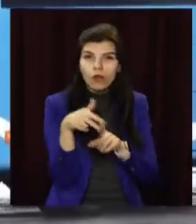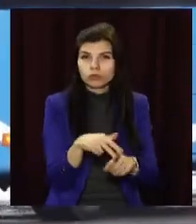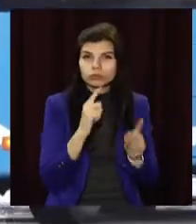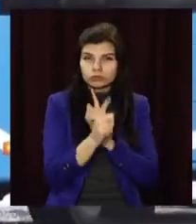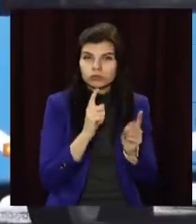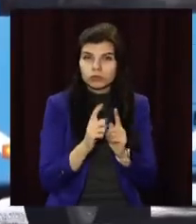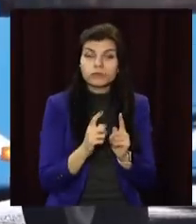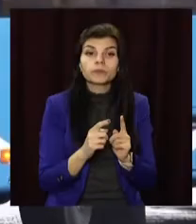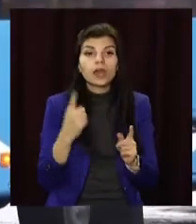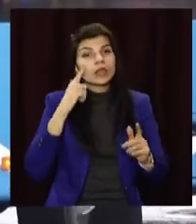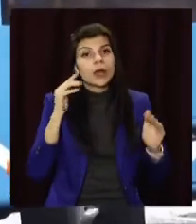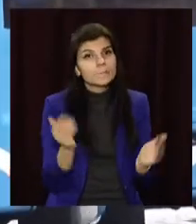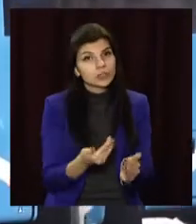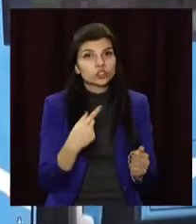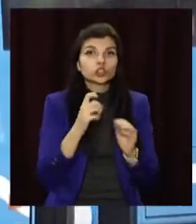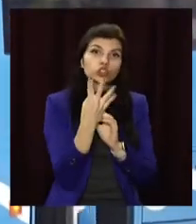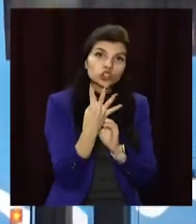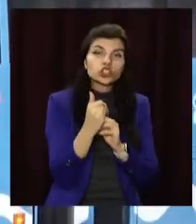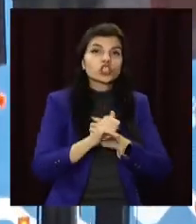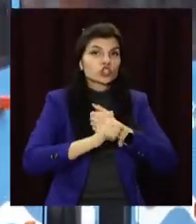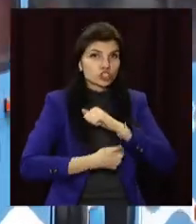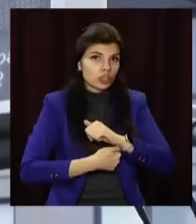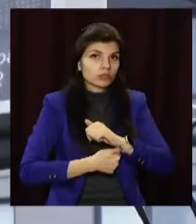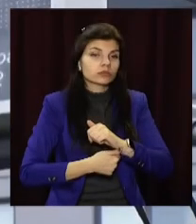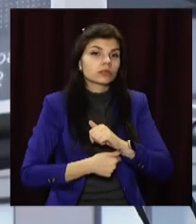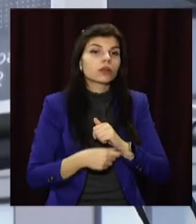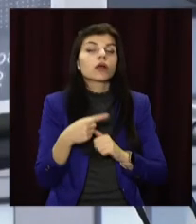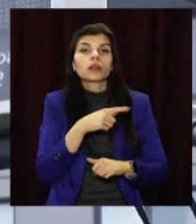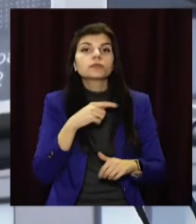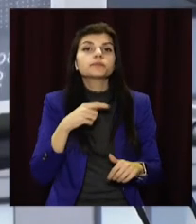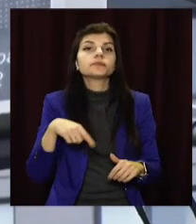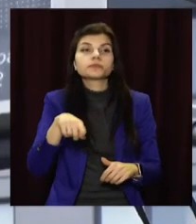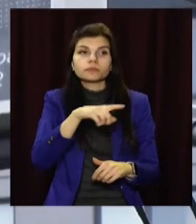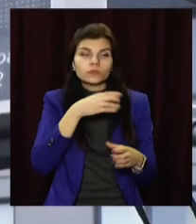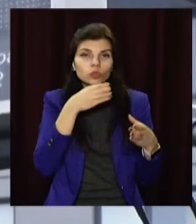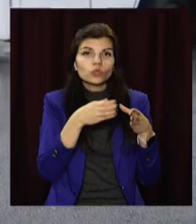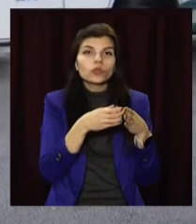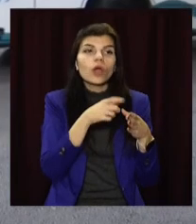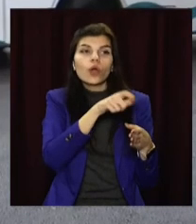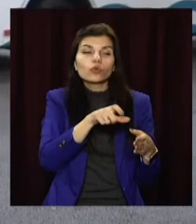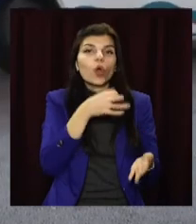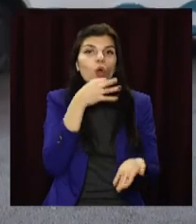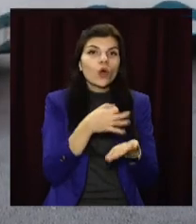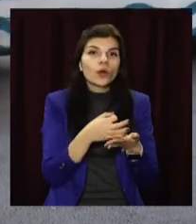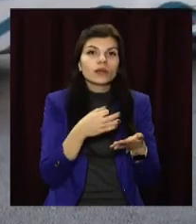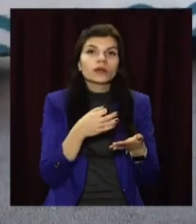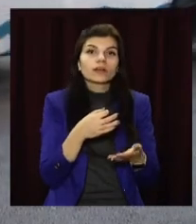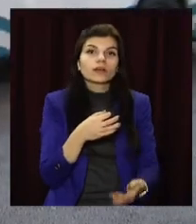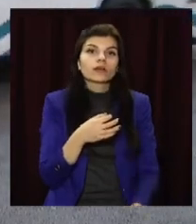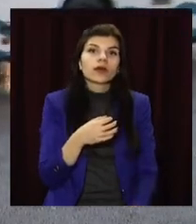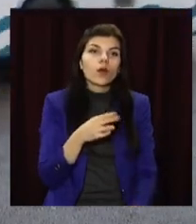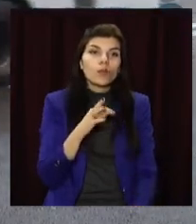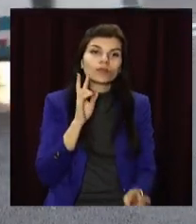у місті. Найменше на маршрутах 14 та 16. За словами спеціаліста департаменту транспорту Дніпровської міськради Івана